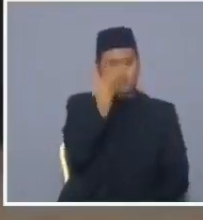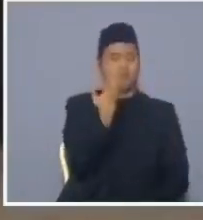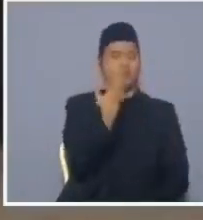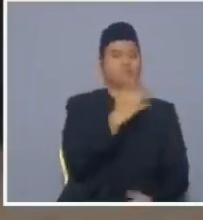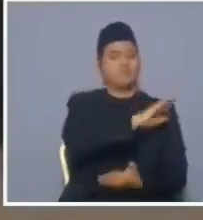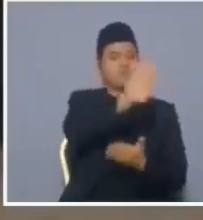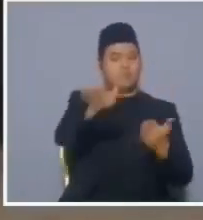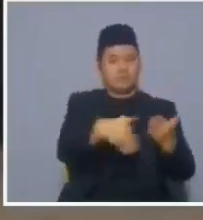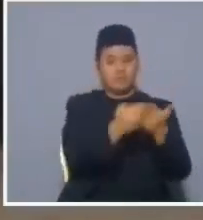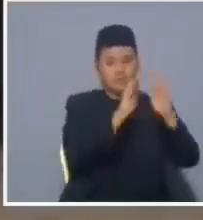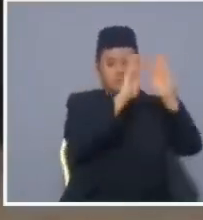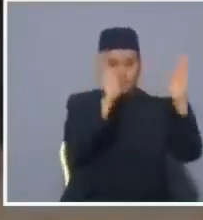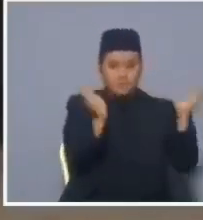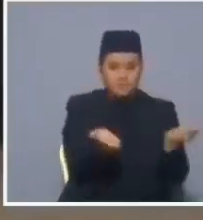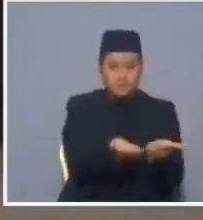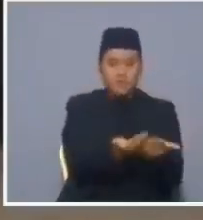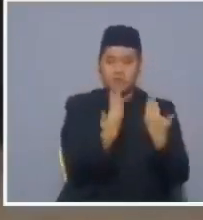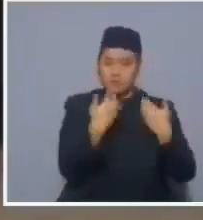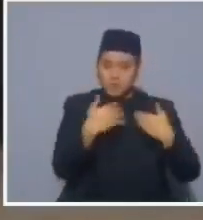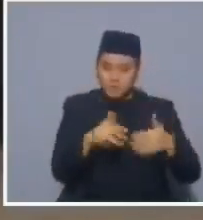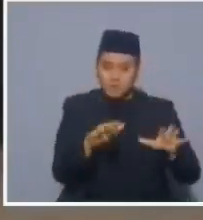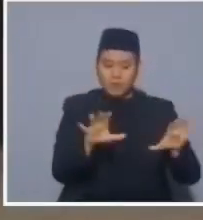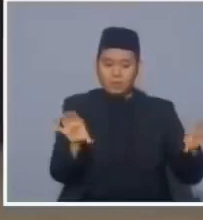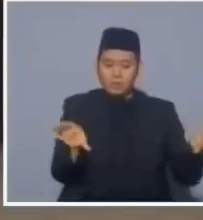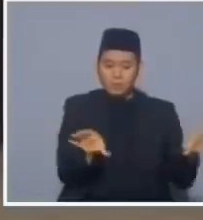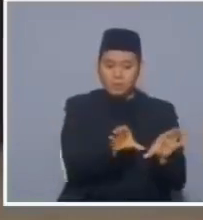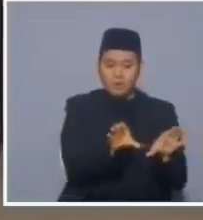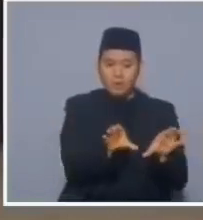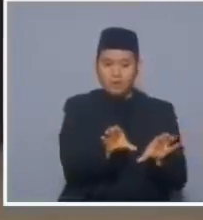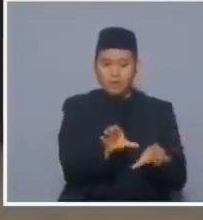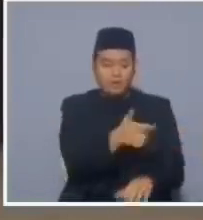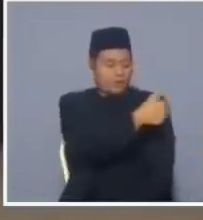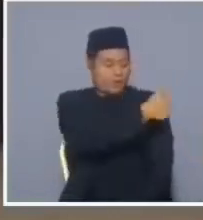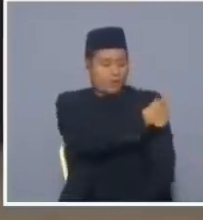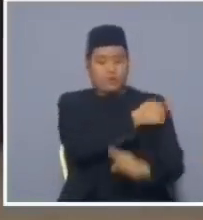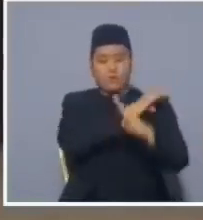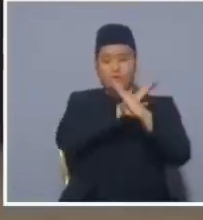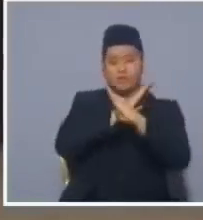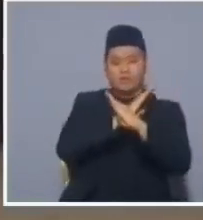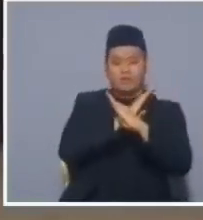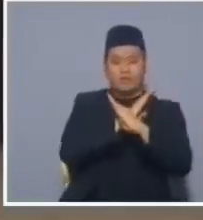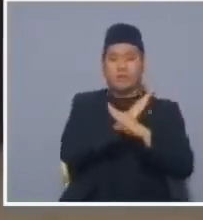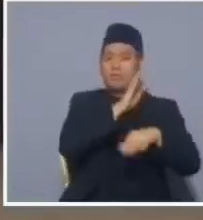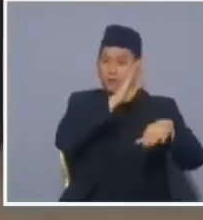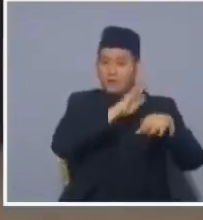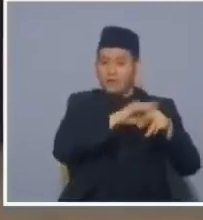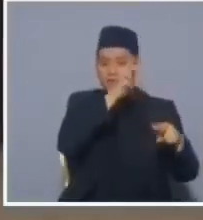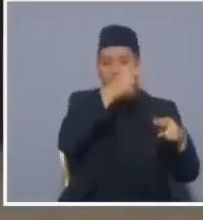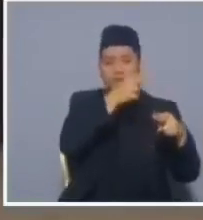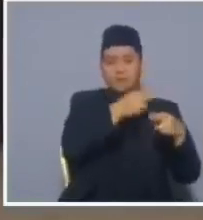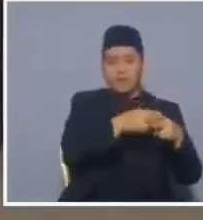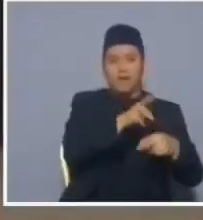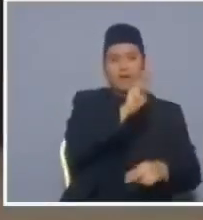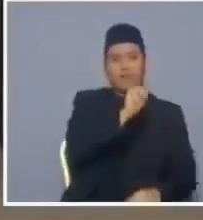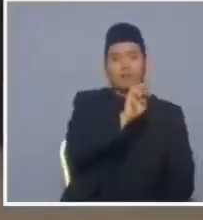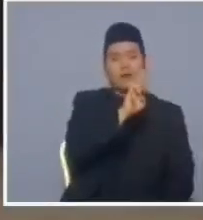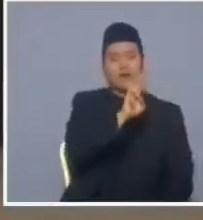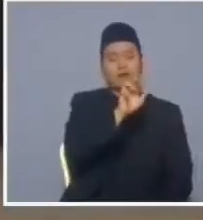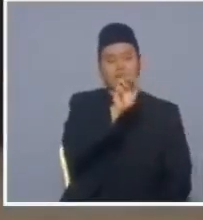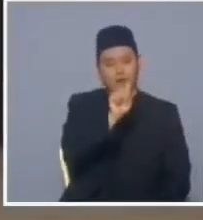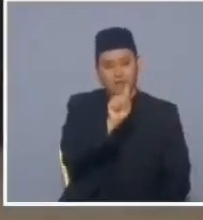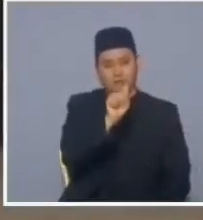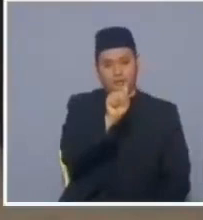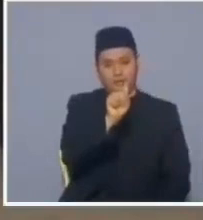yang lain, telah dapat membangunkan vaksin menggunakan platform yang kita panggil mRNA. Okay. Jadi ini mRNA ini